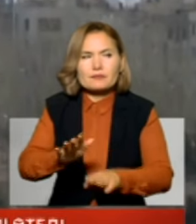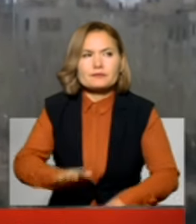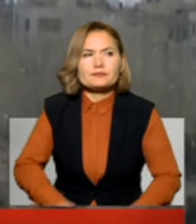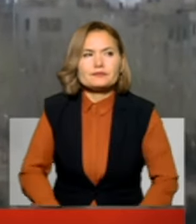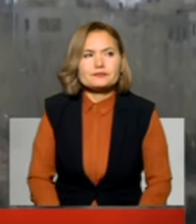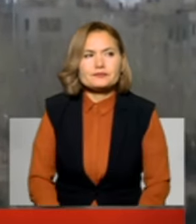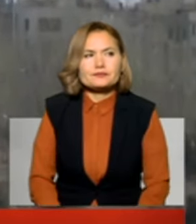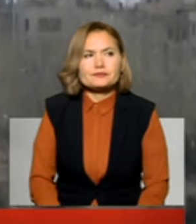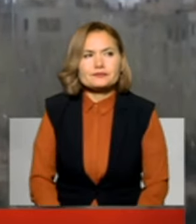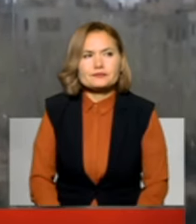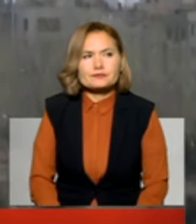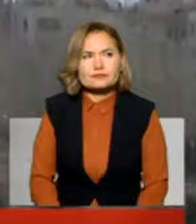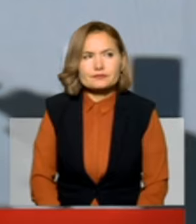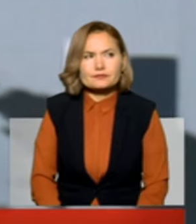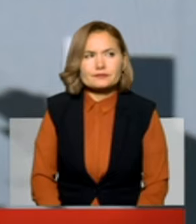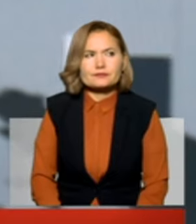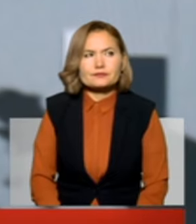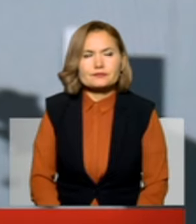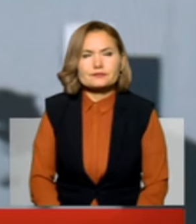етті.